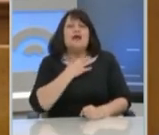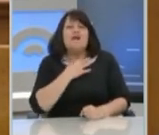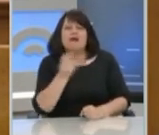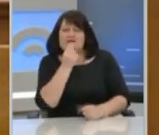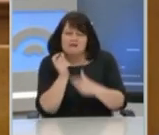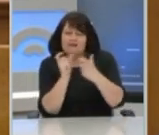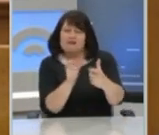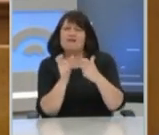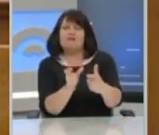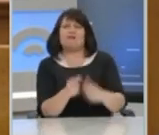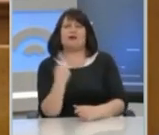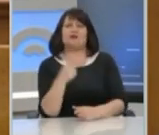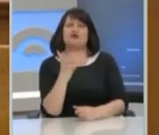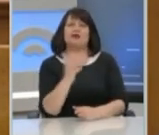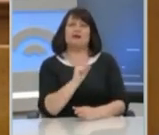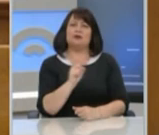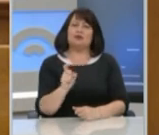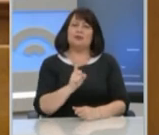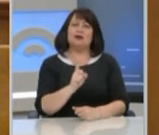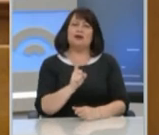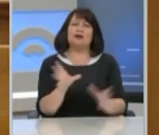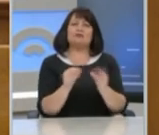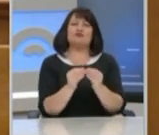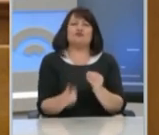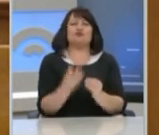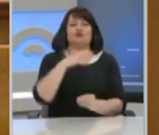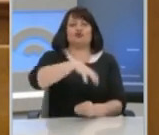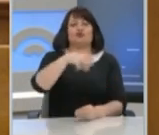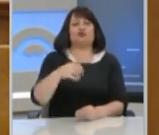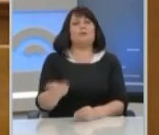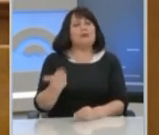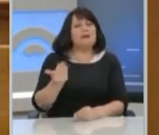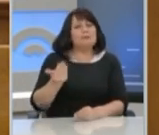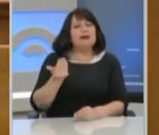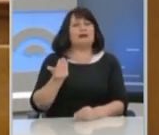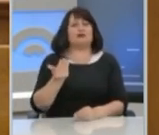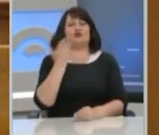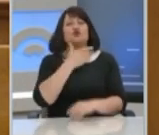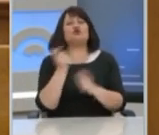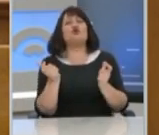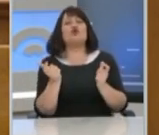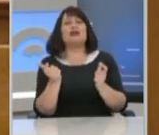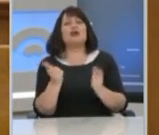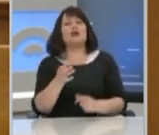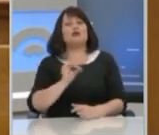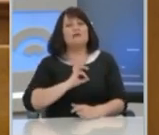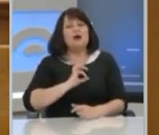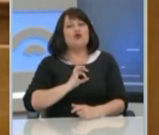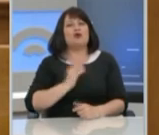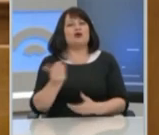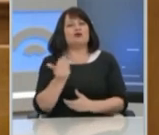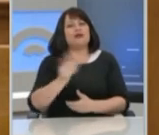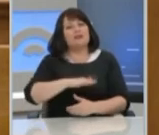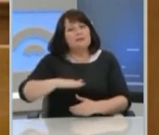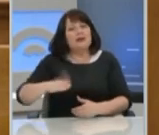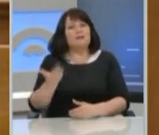Τα 140 εκατομμύρια για τη δημιουργία νέων μονάδων προσχολικής εκπαίδευσης για να μπορούν περισσότερα παιδιά, η πλειοψηφία,